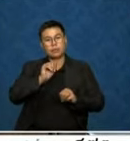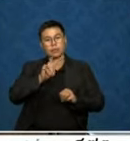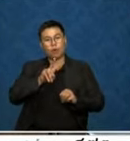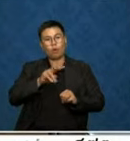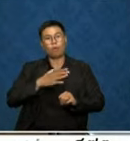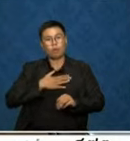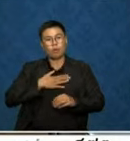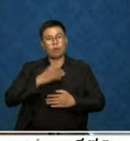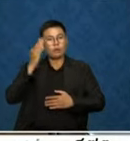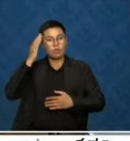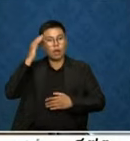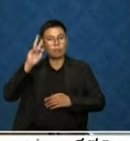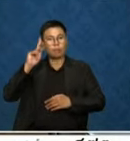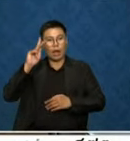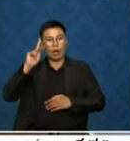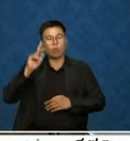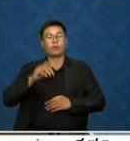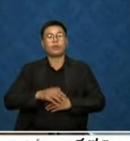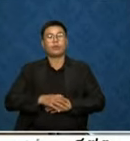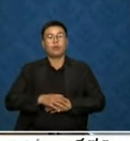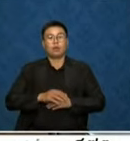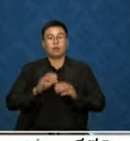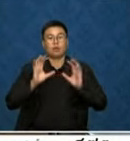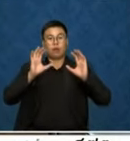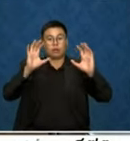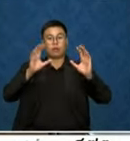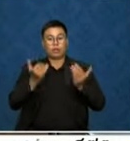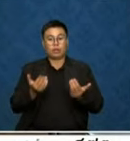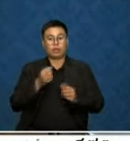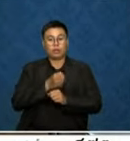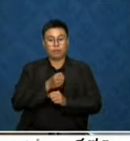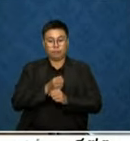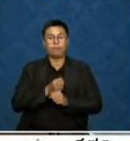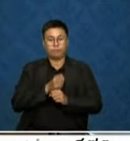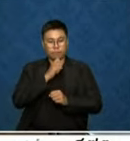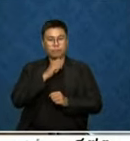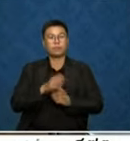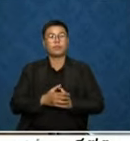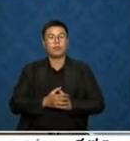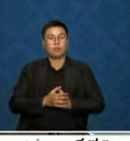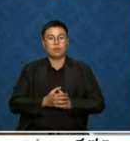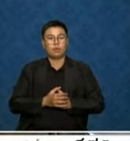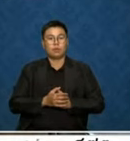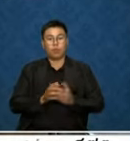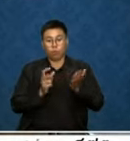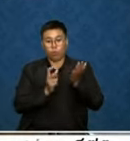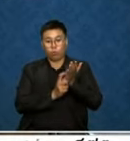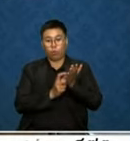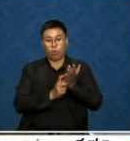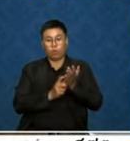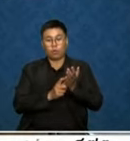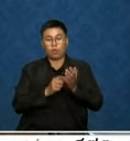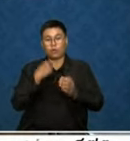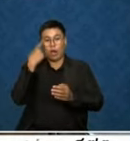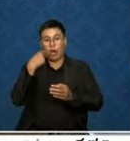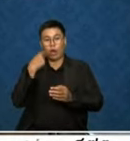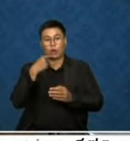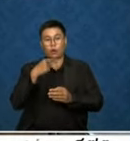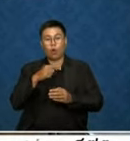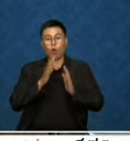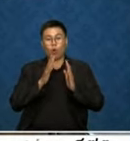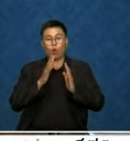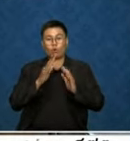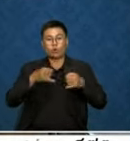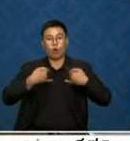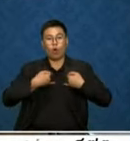ทราบข่าวว่าทางภาครัฐกำลังดำเนินการอยู่นะครับเขาระบุว่าเมื่อกรณีปรากฏแก่นายทะเบียนภายหลังว่าผู้ประก